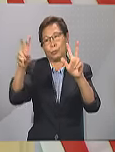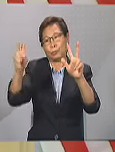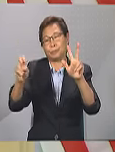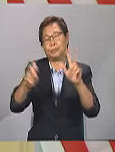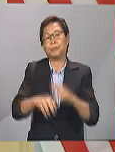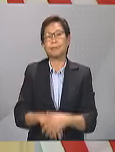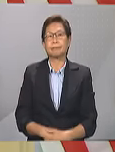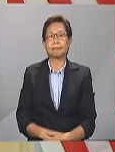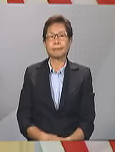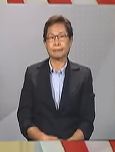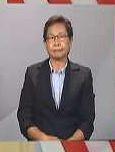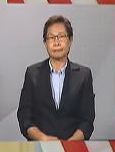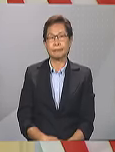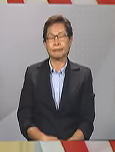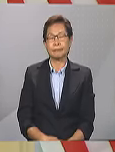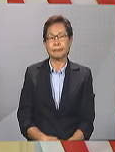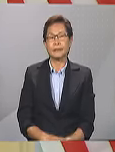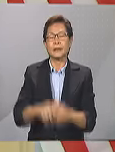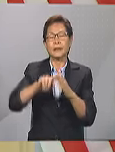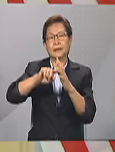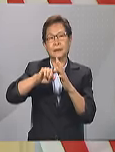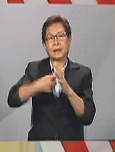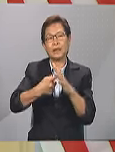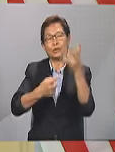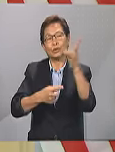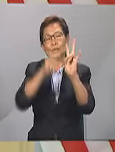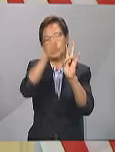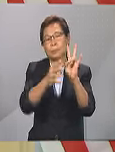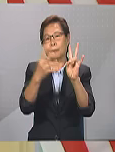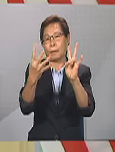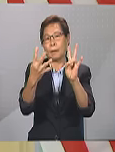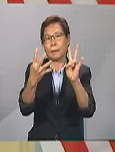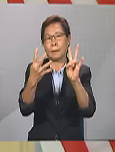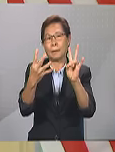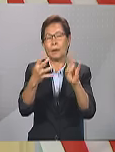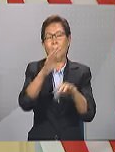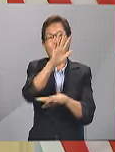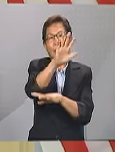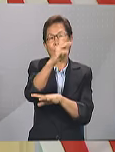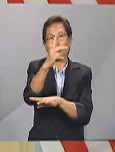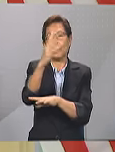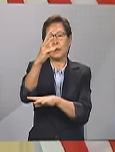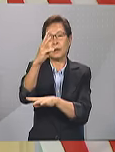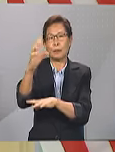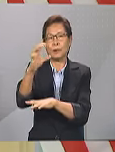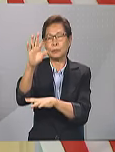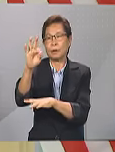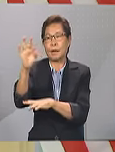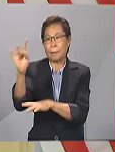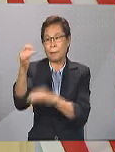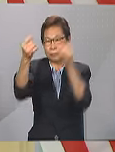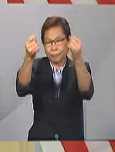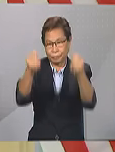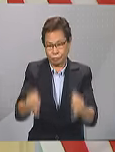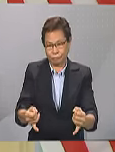20 manakala sejak f17e Bro 55600 98